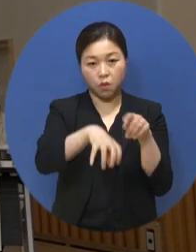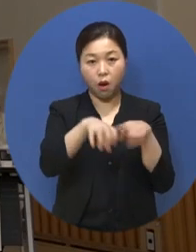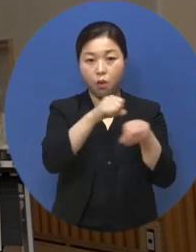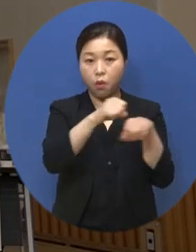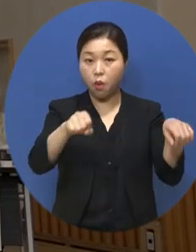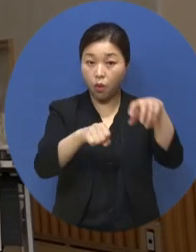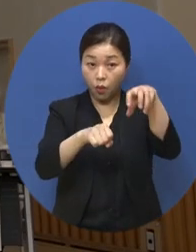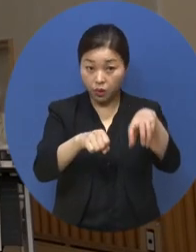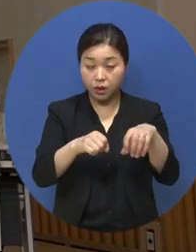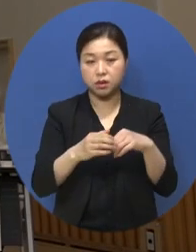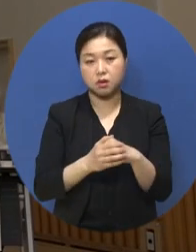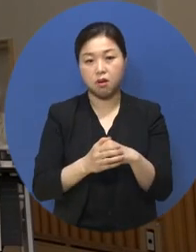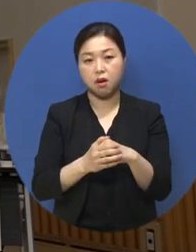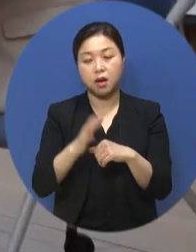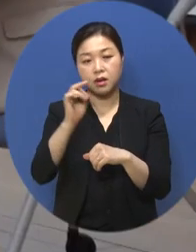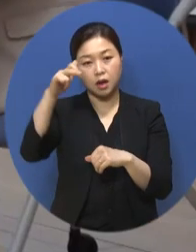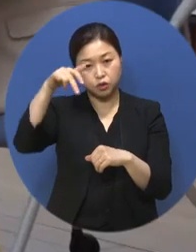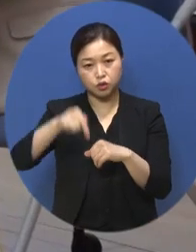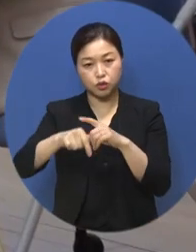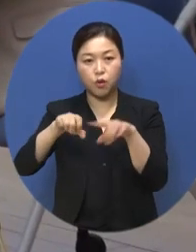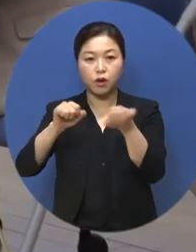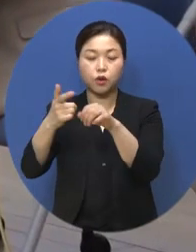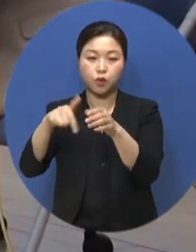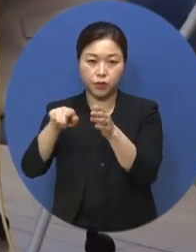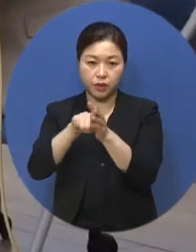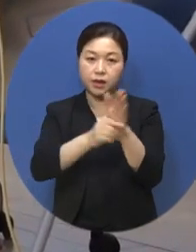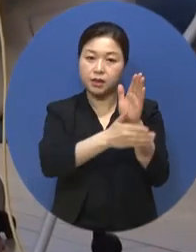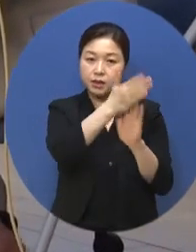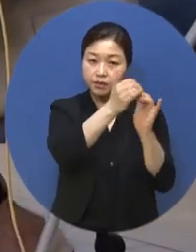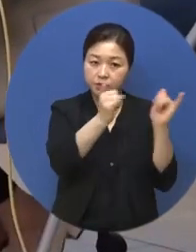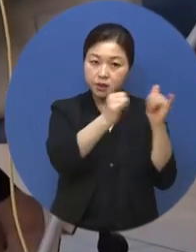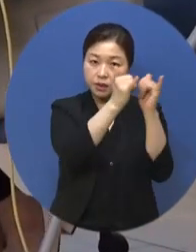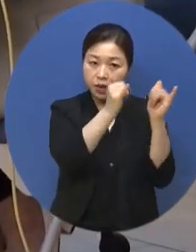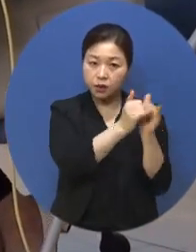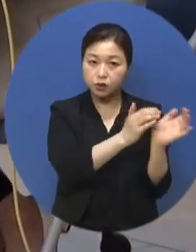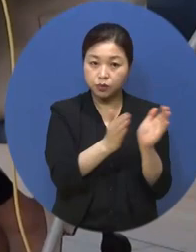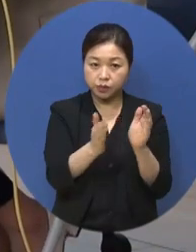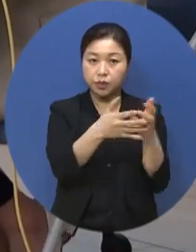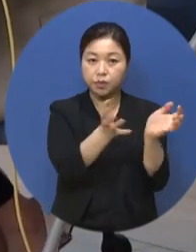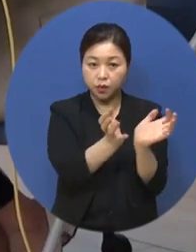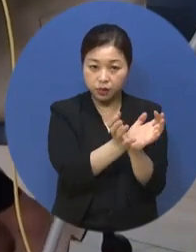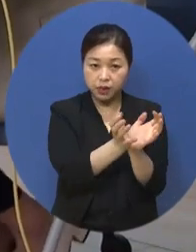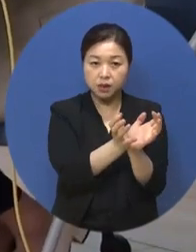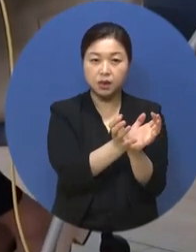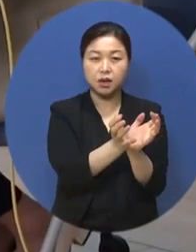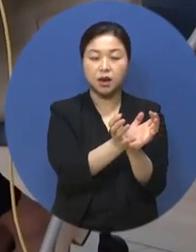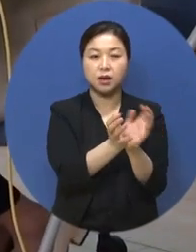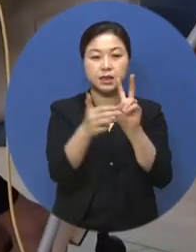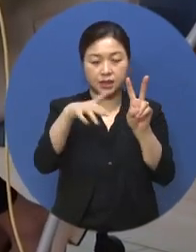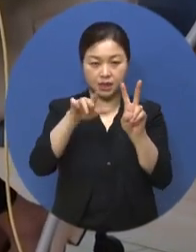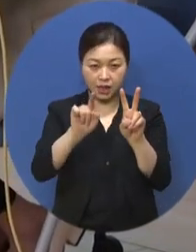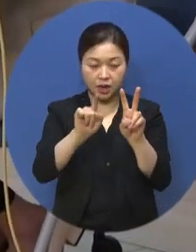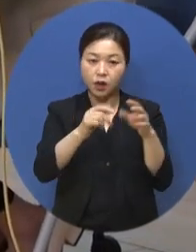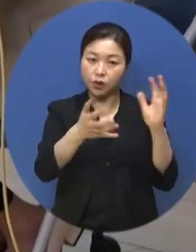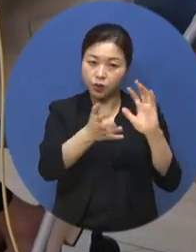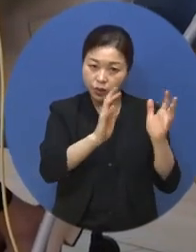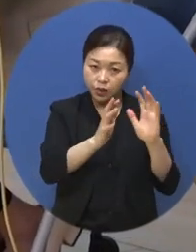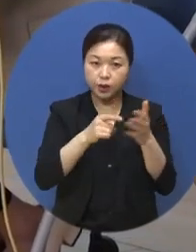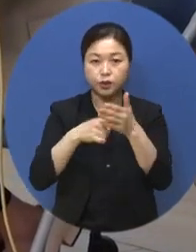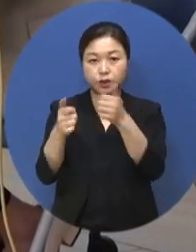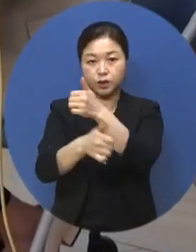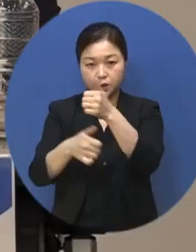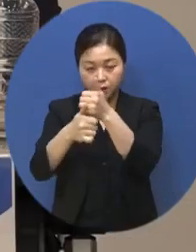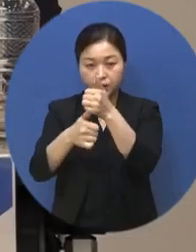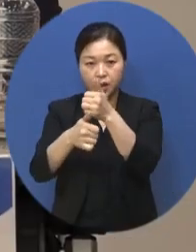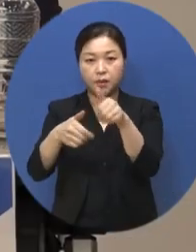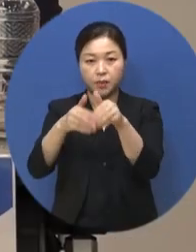양주 공익활동 활성화를 위한 시민사회 준비 모임인 제2차 시민사회 토론회 및 추진위원회 발족식이